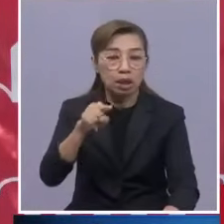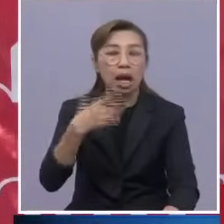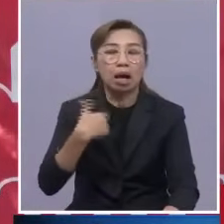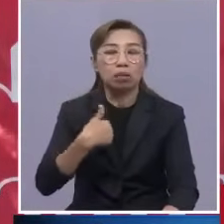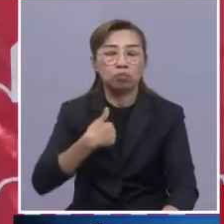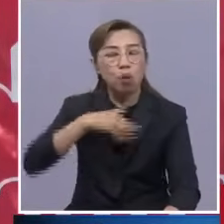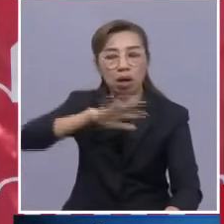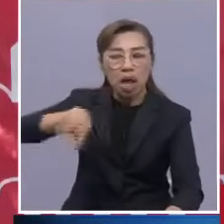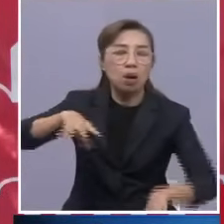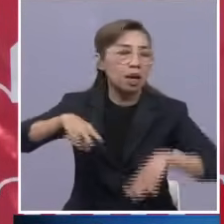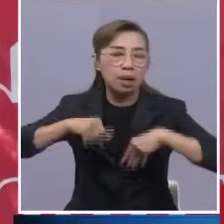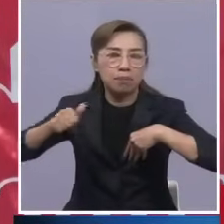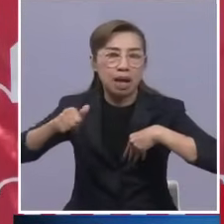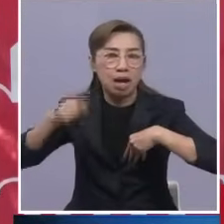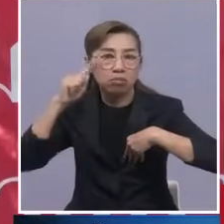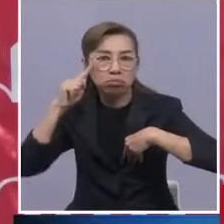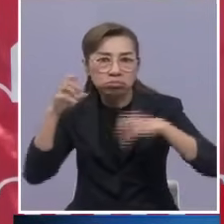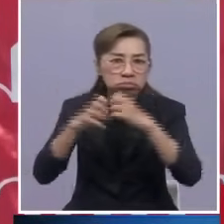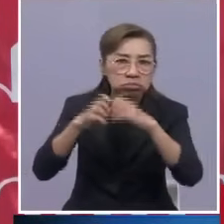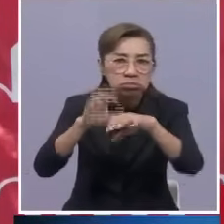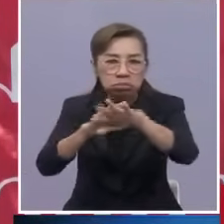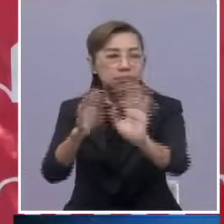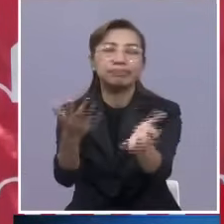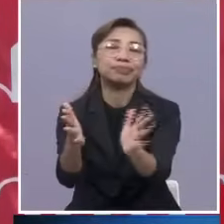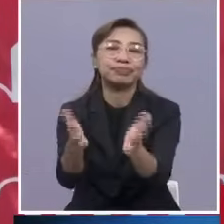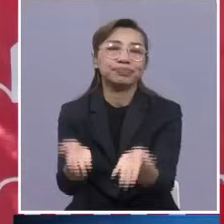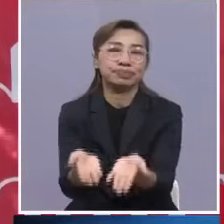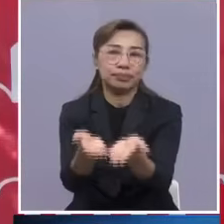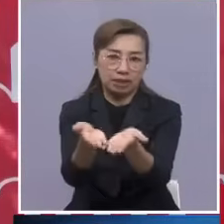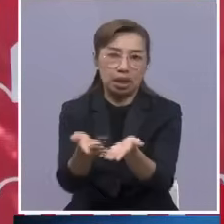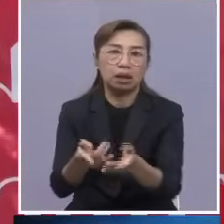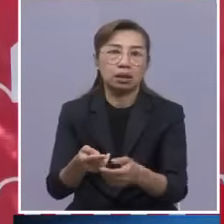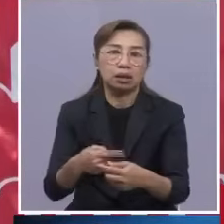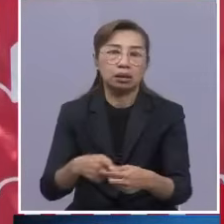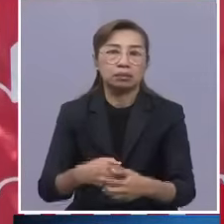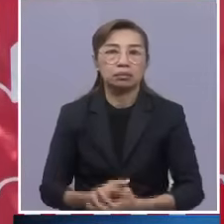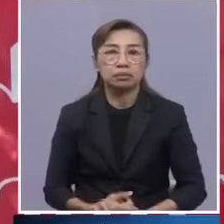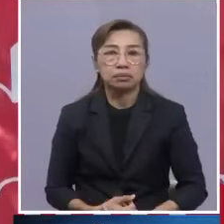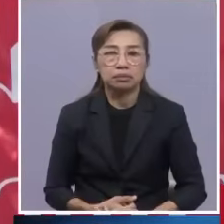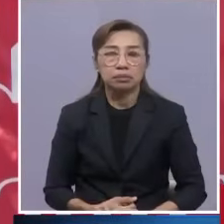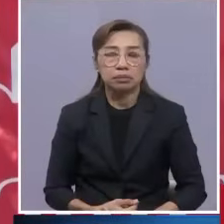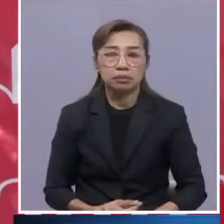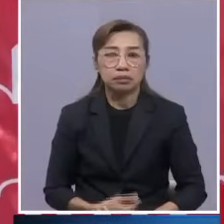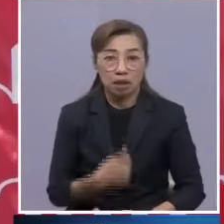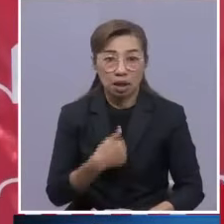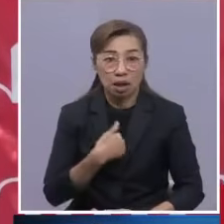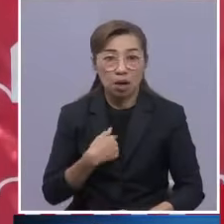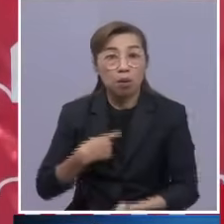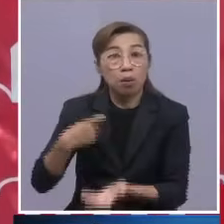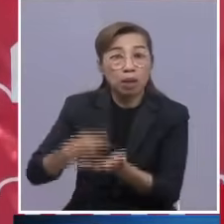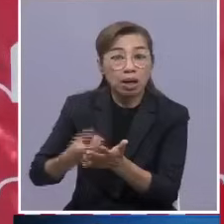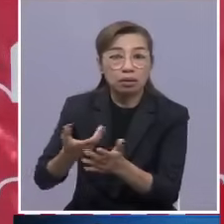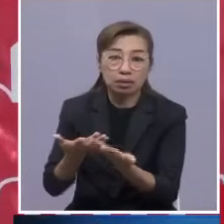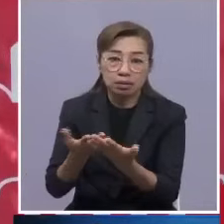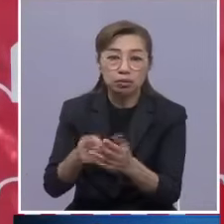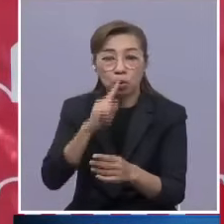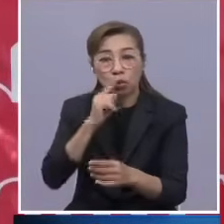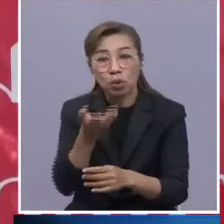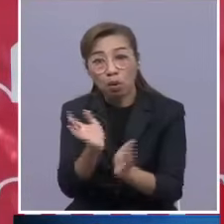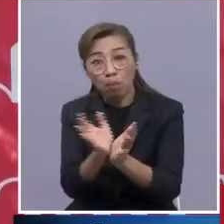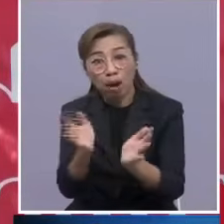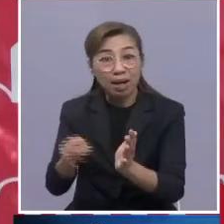ไปก้าวก่ายหรือไปยุ่งเหยิงอะไรกับการพิจารณาคดีได้ครับอันนี้เราเตรียมให้พร้อมแล้วครับเราเตรียมบ